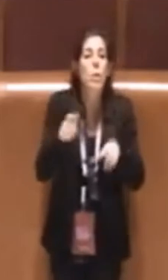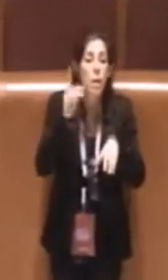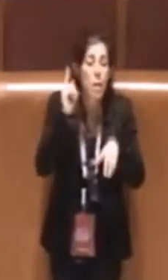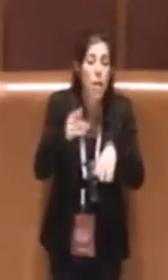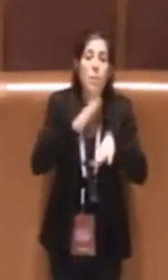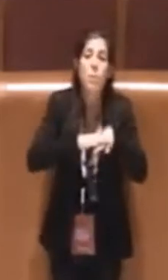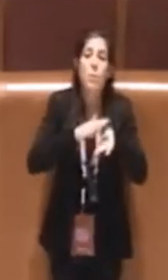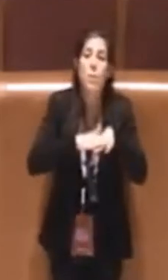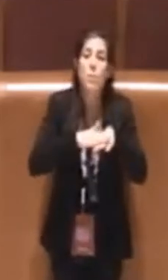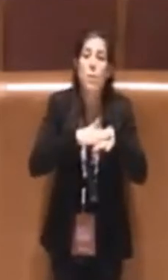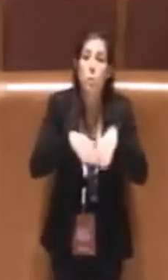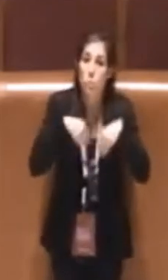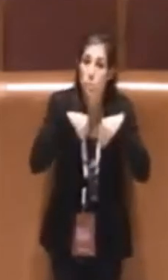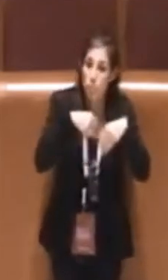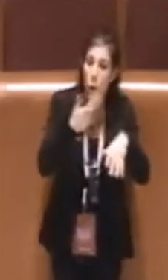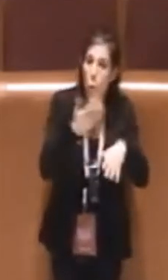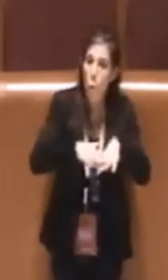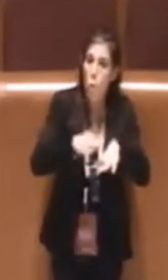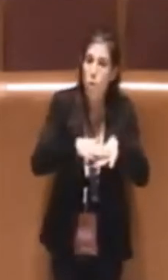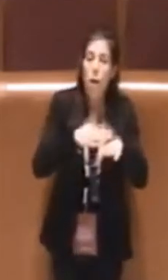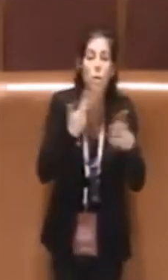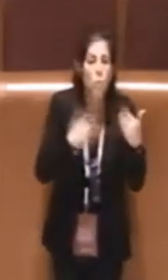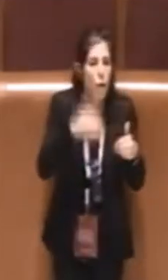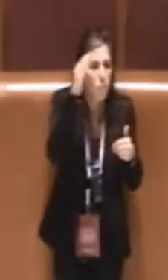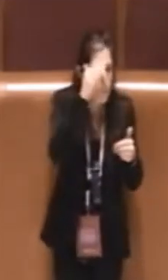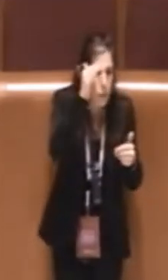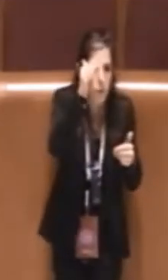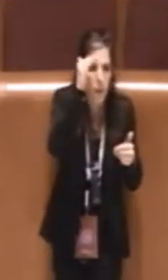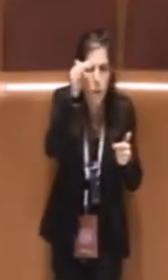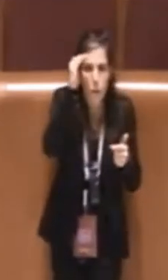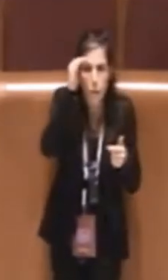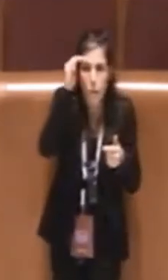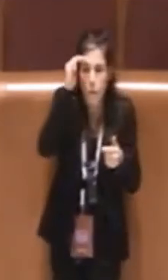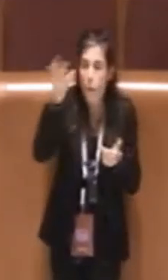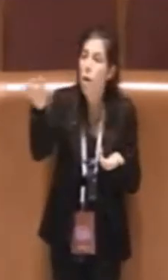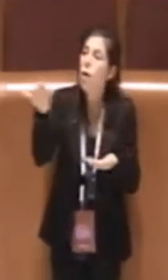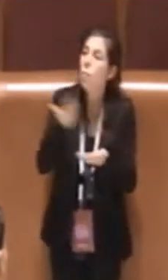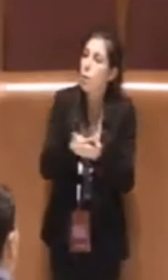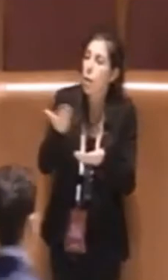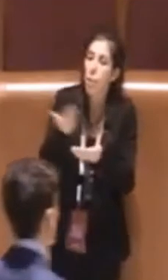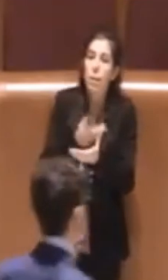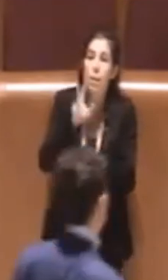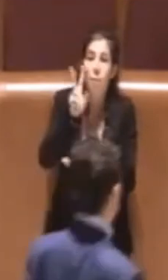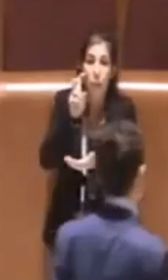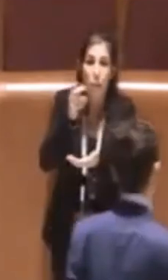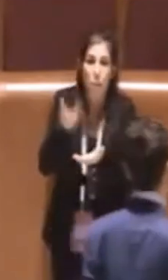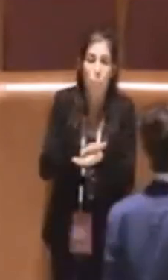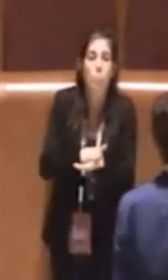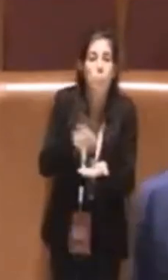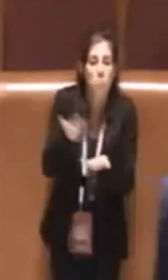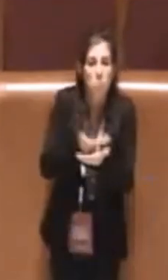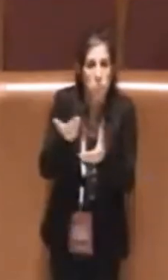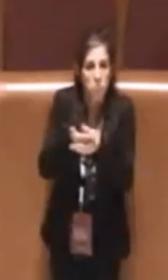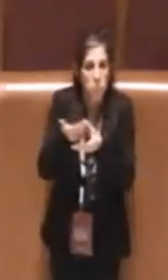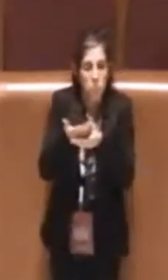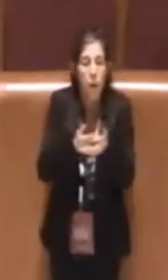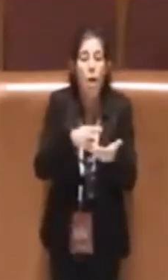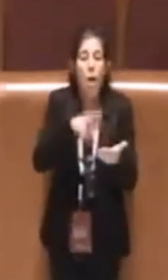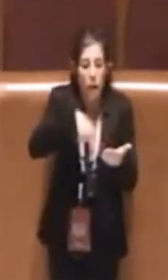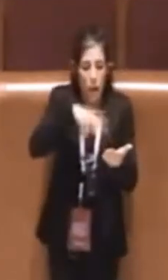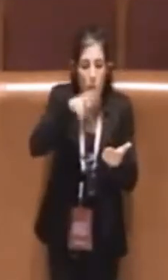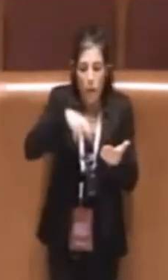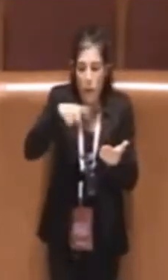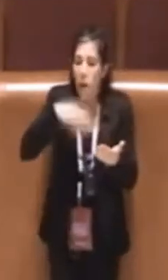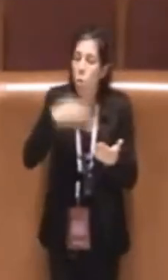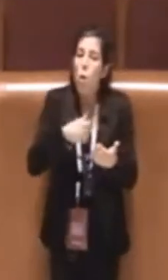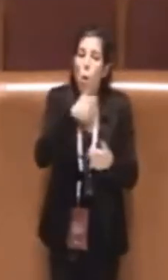Quindi adesso analizzeremo una per una le sue osservazioni, i suoi emendamenti, e magari una per una le